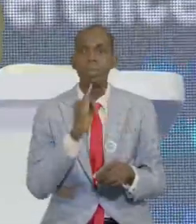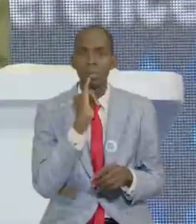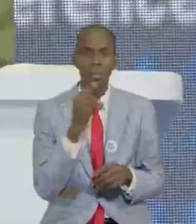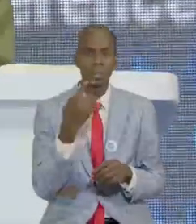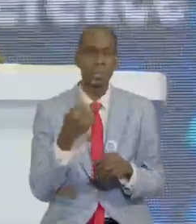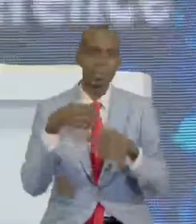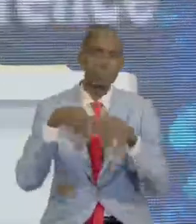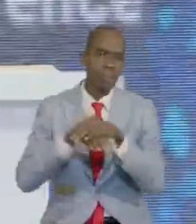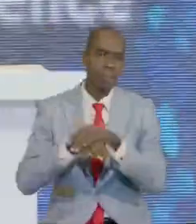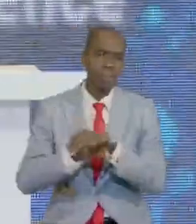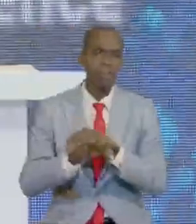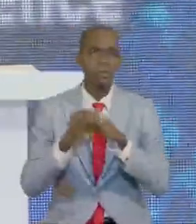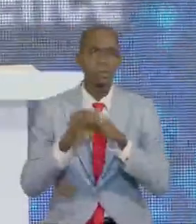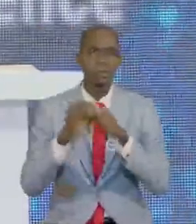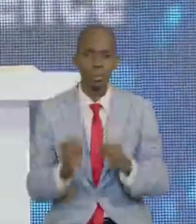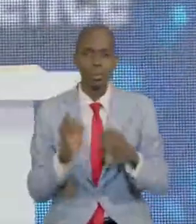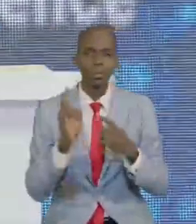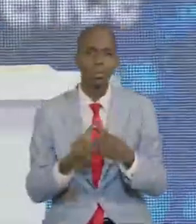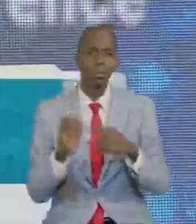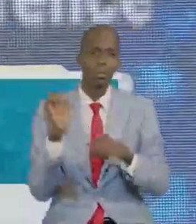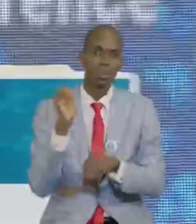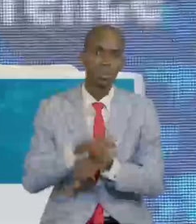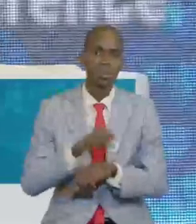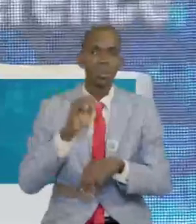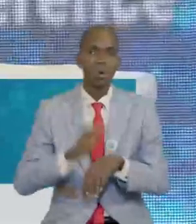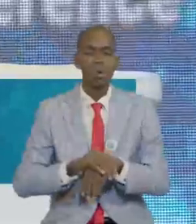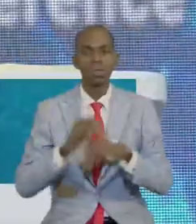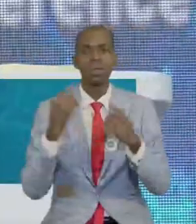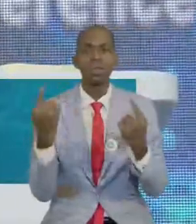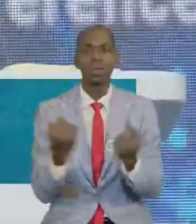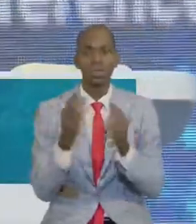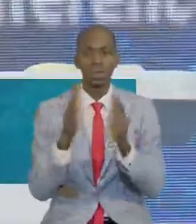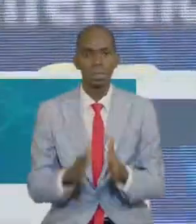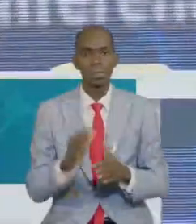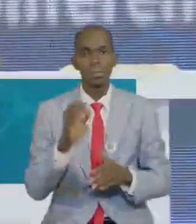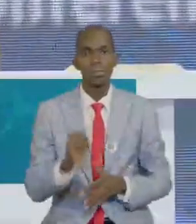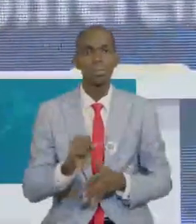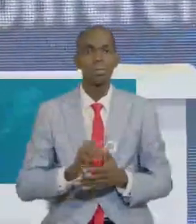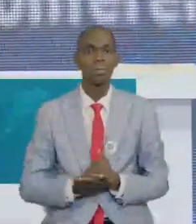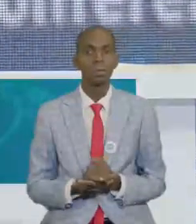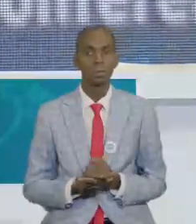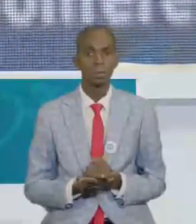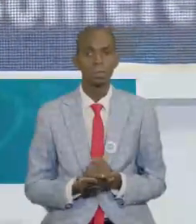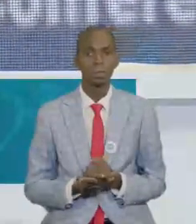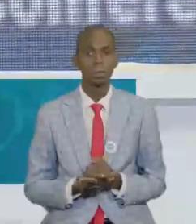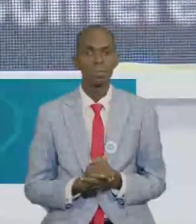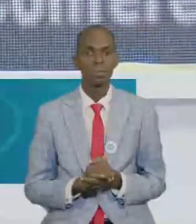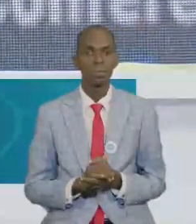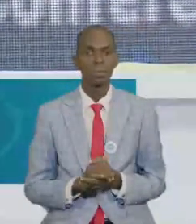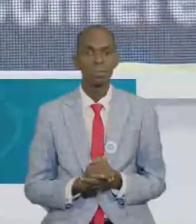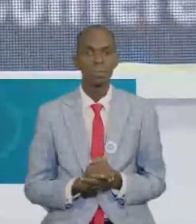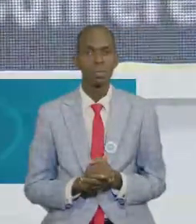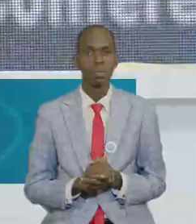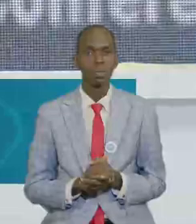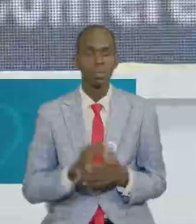power to prevail on sinners. Premier élément, alors la puissance de pénétration pour prévaloir sur les